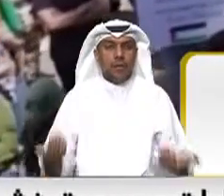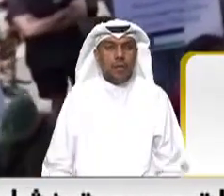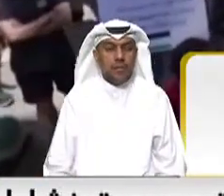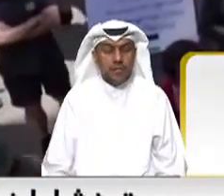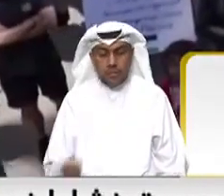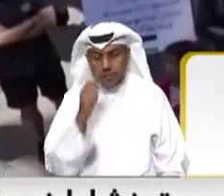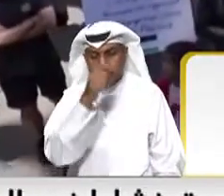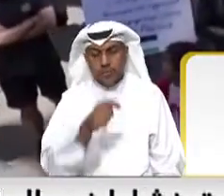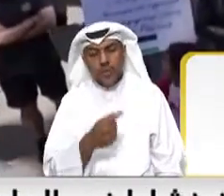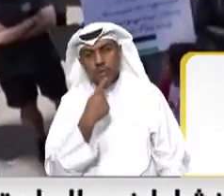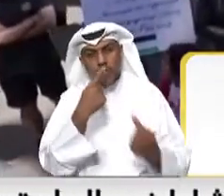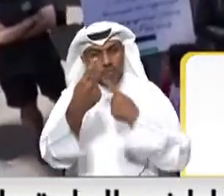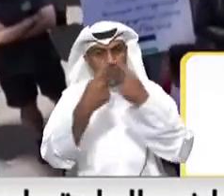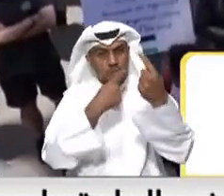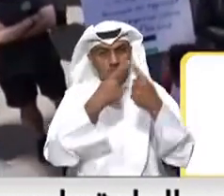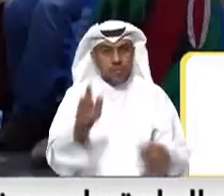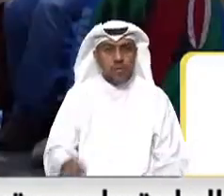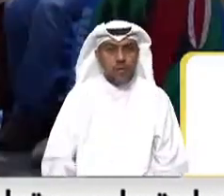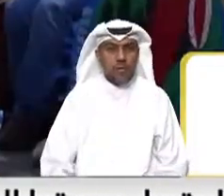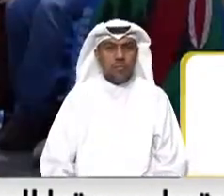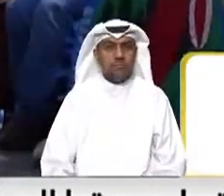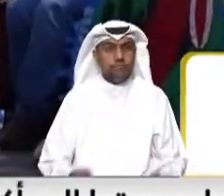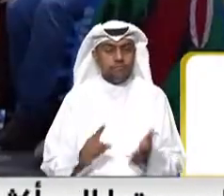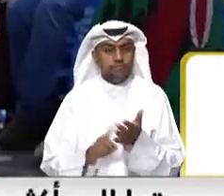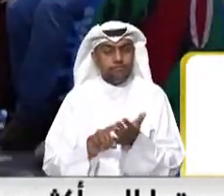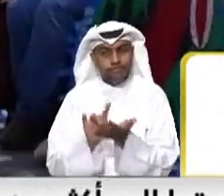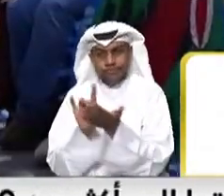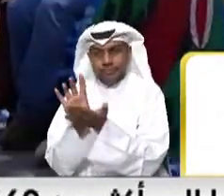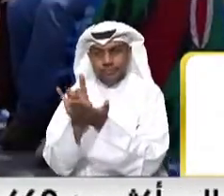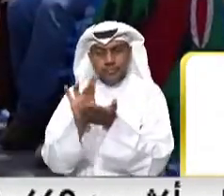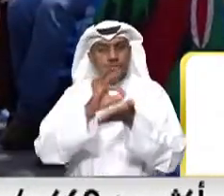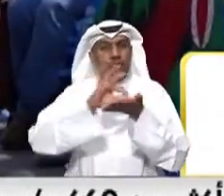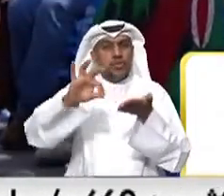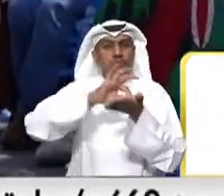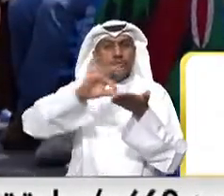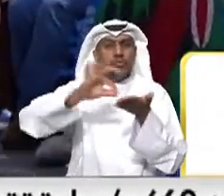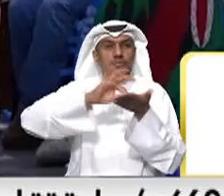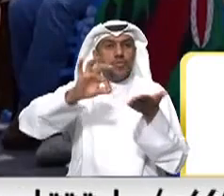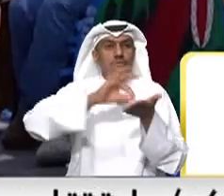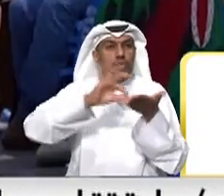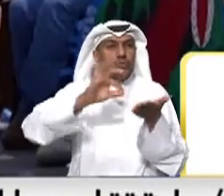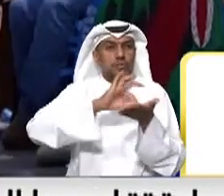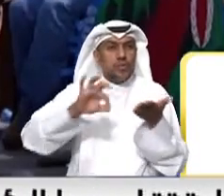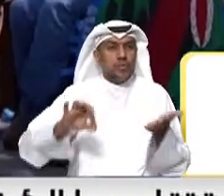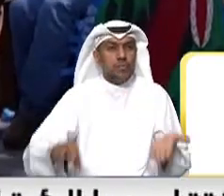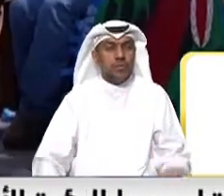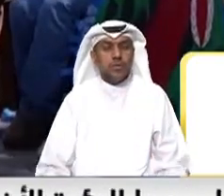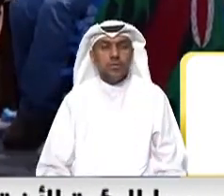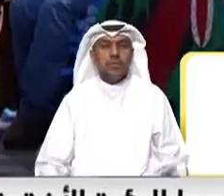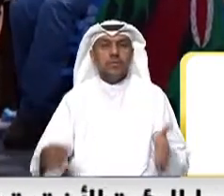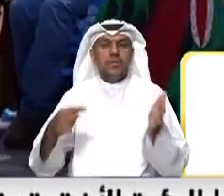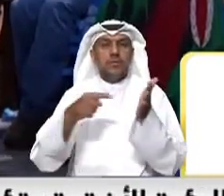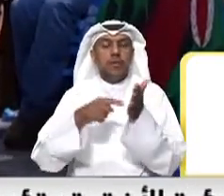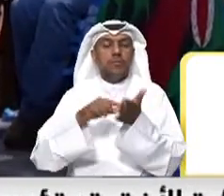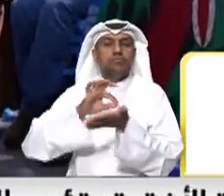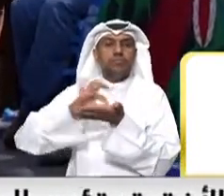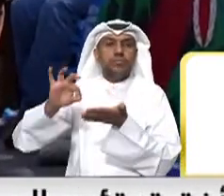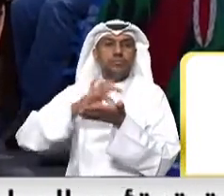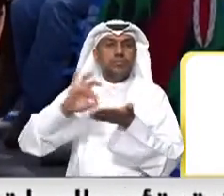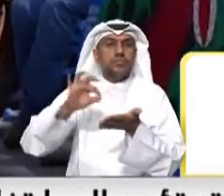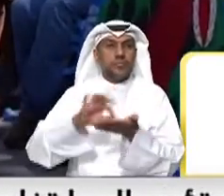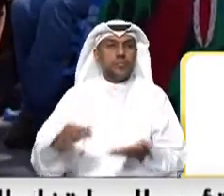بدات بالفعل في وقف وفصل الطلبه النشطاء اثر رفضهم تفكيك مخيم احتجاج في حرمها الجامعي بمدينه